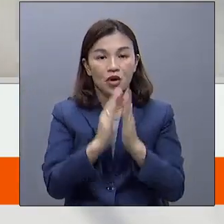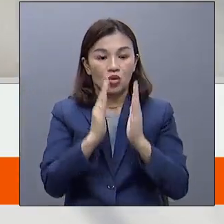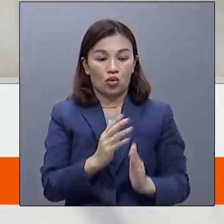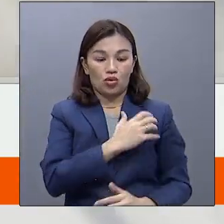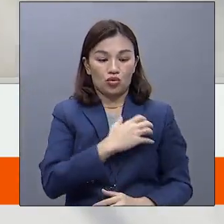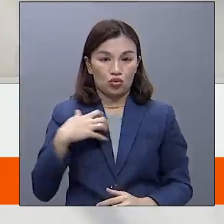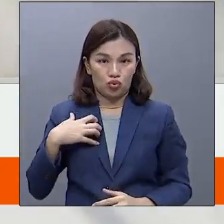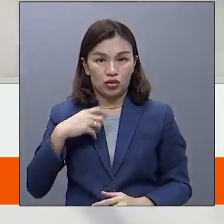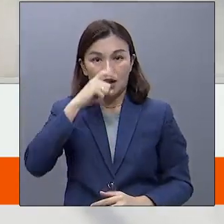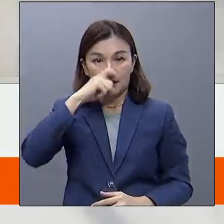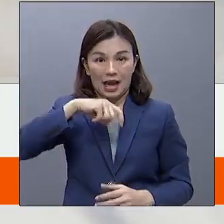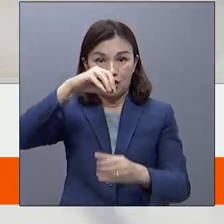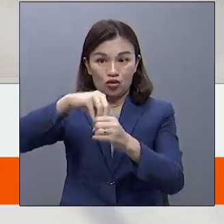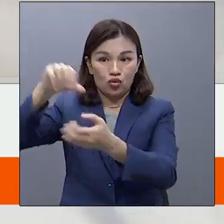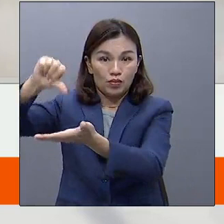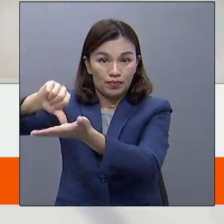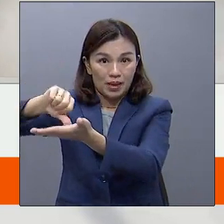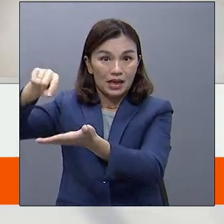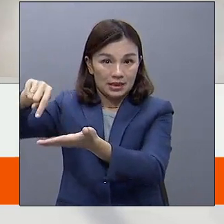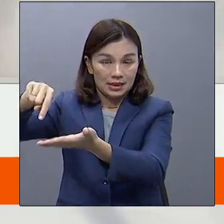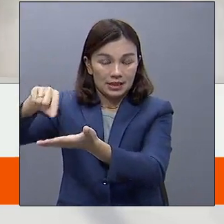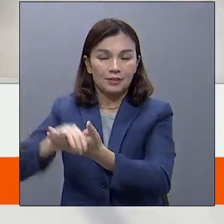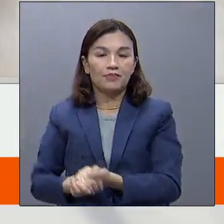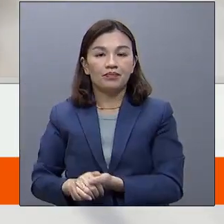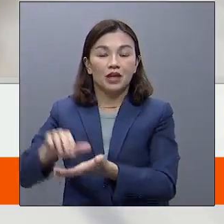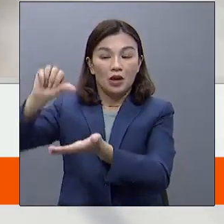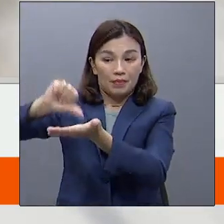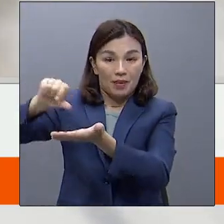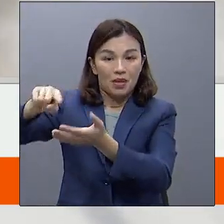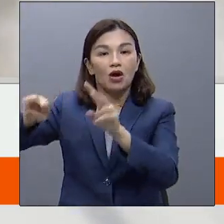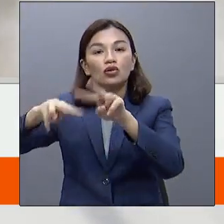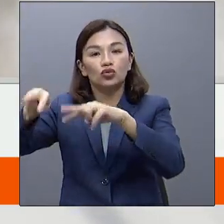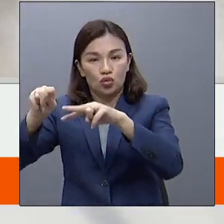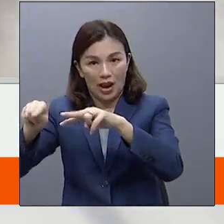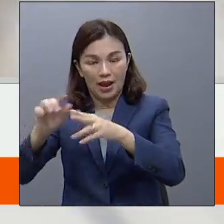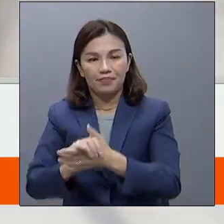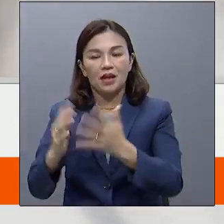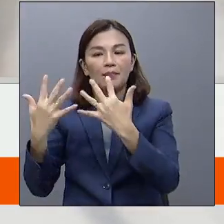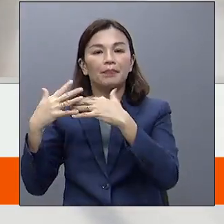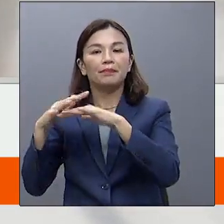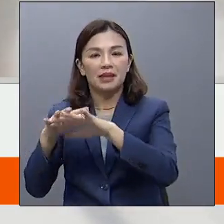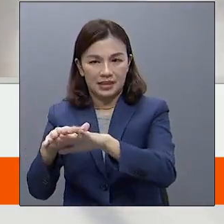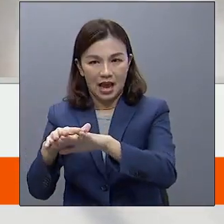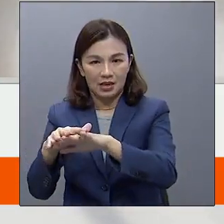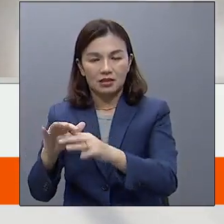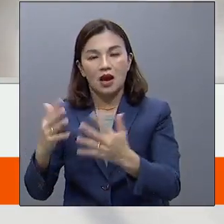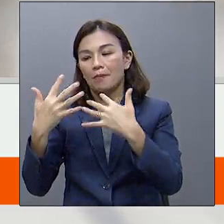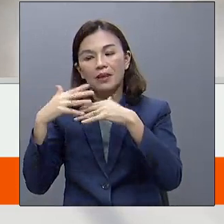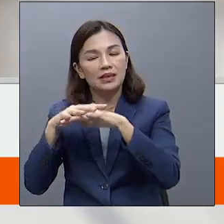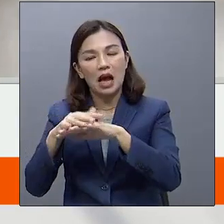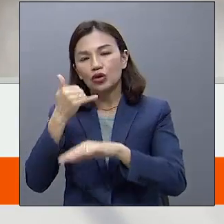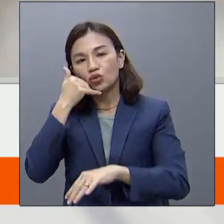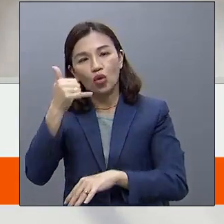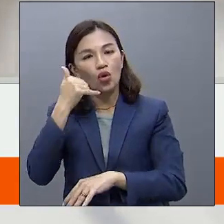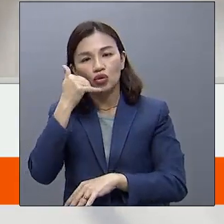เอ่อของเราที่ไคโรที่ท่านมีเจตนาคุ้มครองที่ดูแลสุราอยู่ท่านก็ประสานงานให้โดยตลอดนะครับในเรื่องนี้